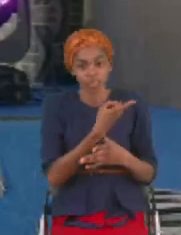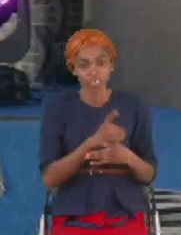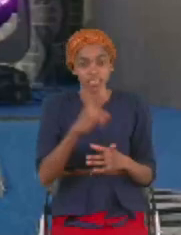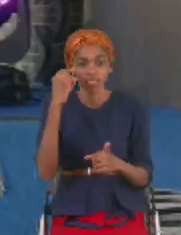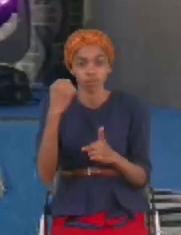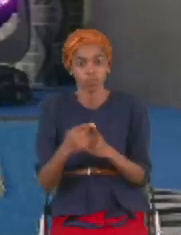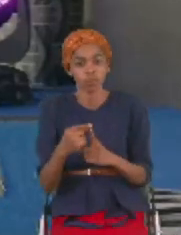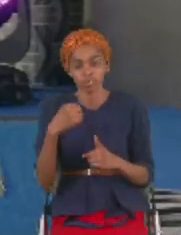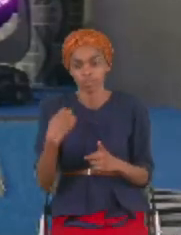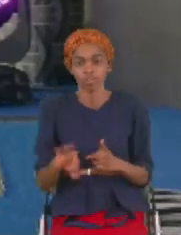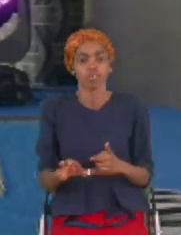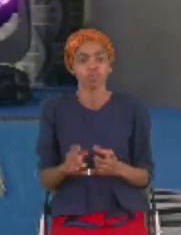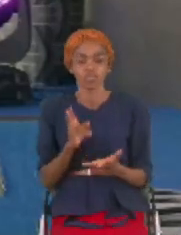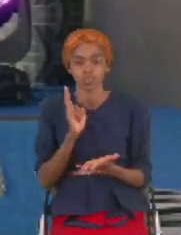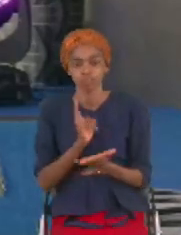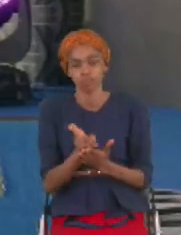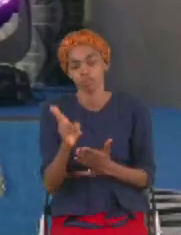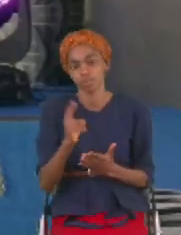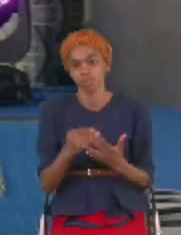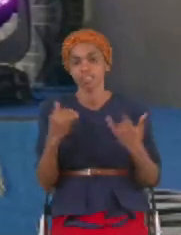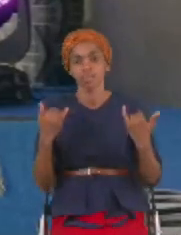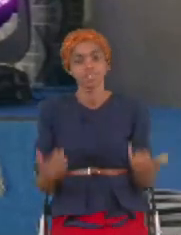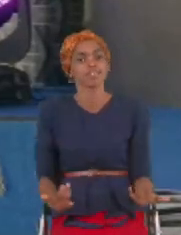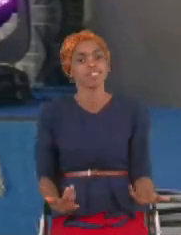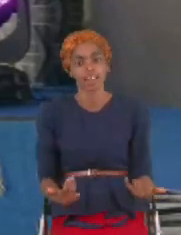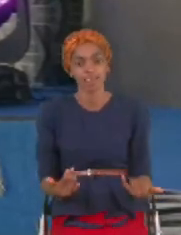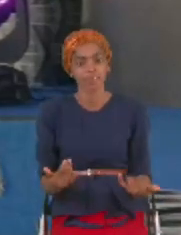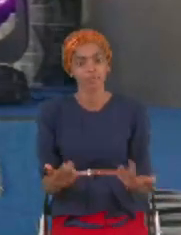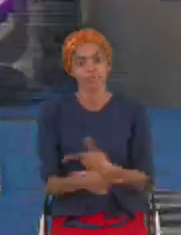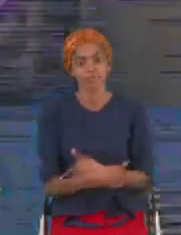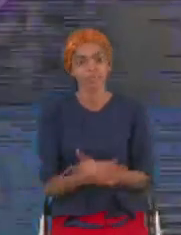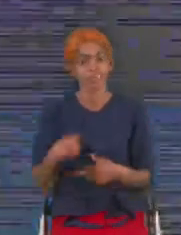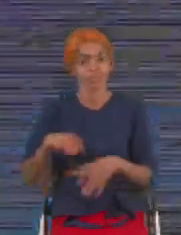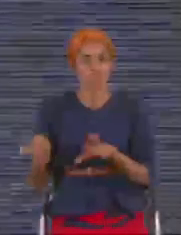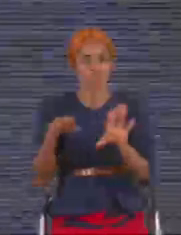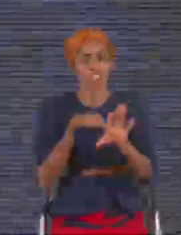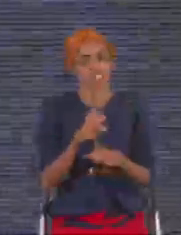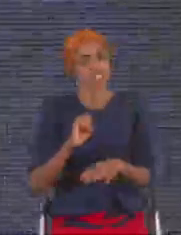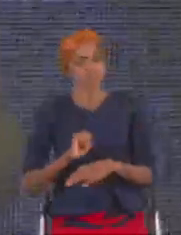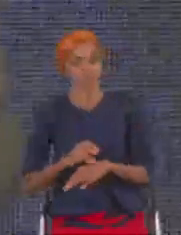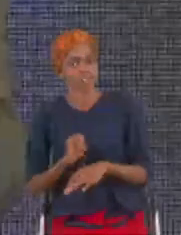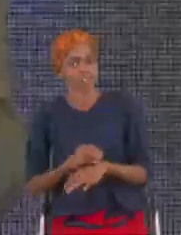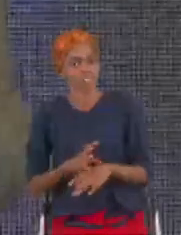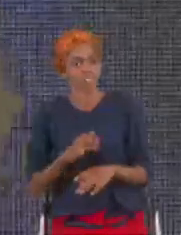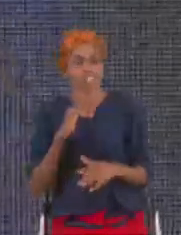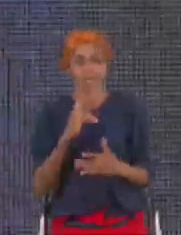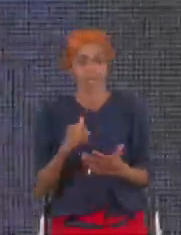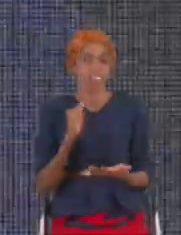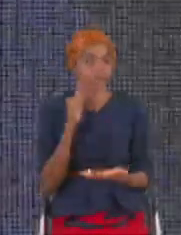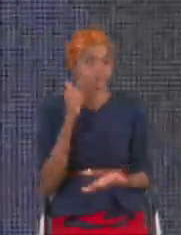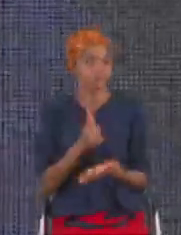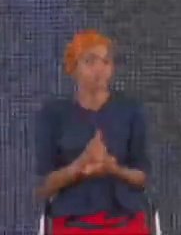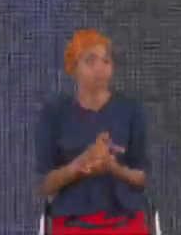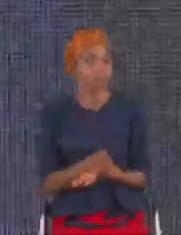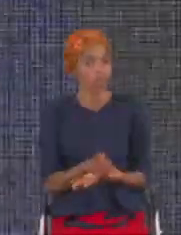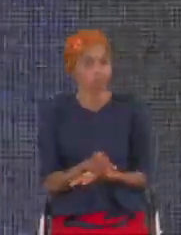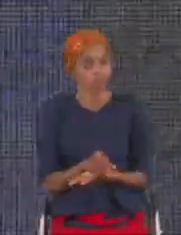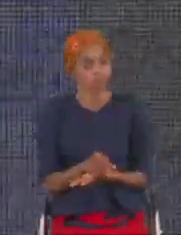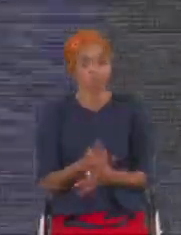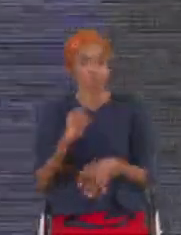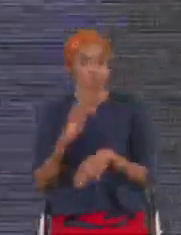de la vérité aujourd'hui nous considérons le message un ouvrier un ministre à